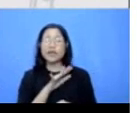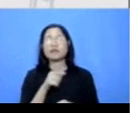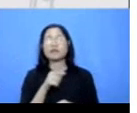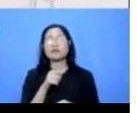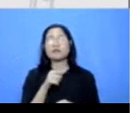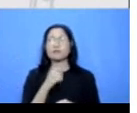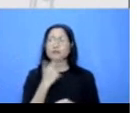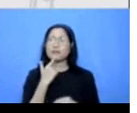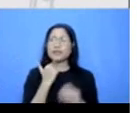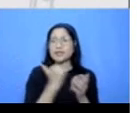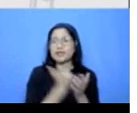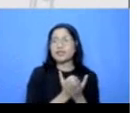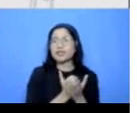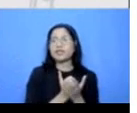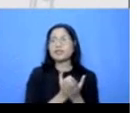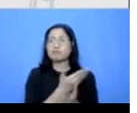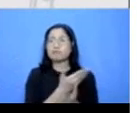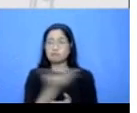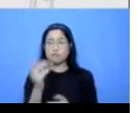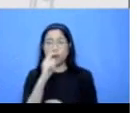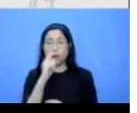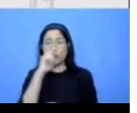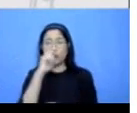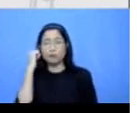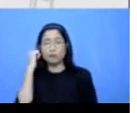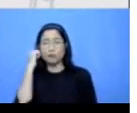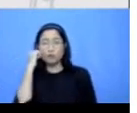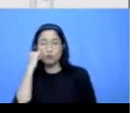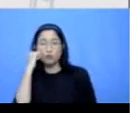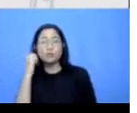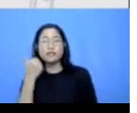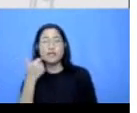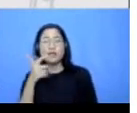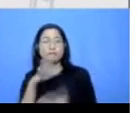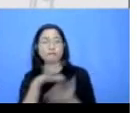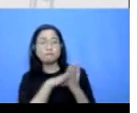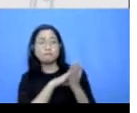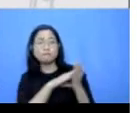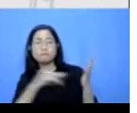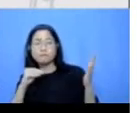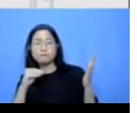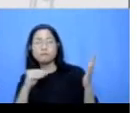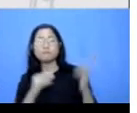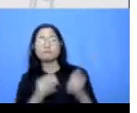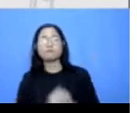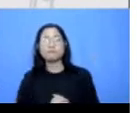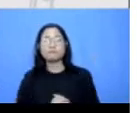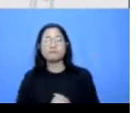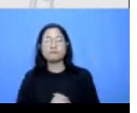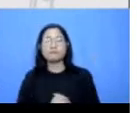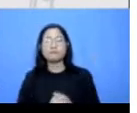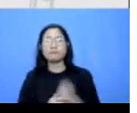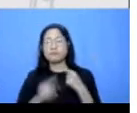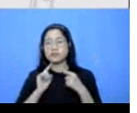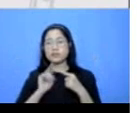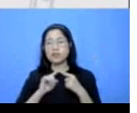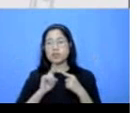oleh Bapak dan Ibu. Yang pertama, saya akan cerita tentang satu